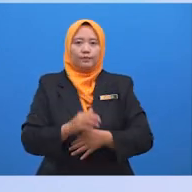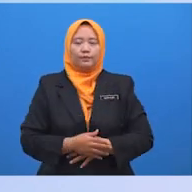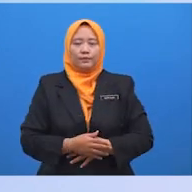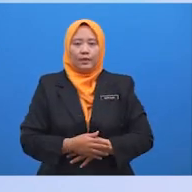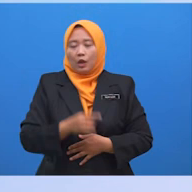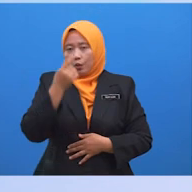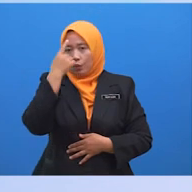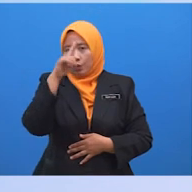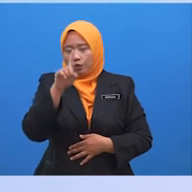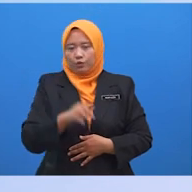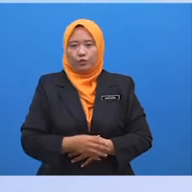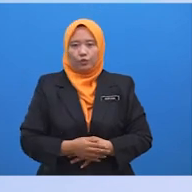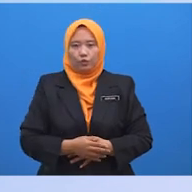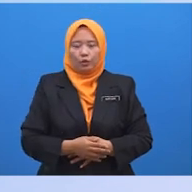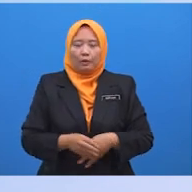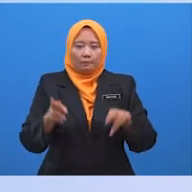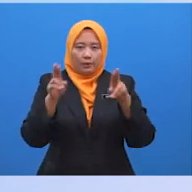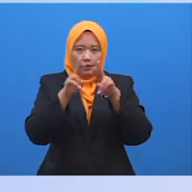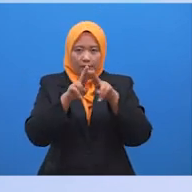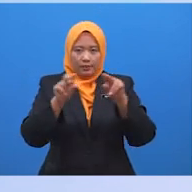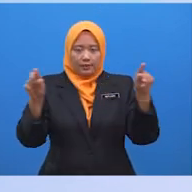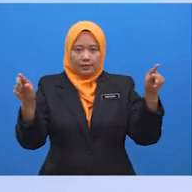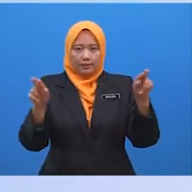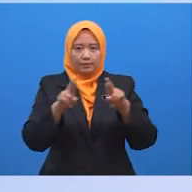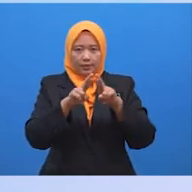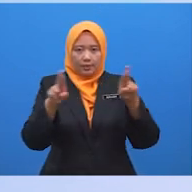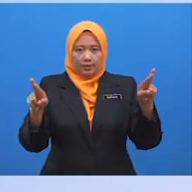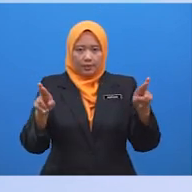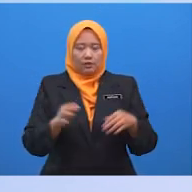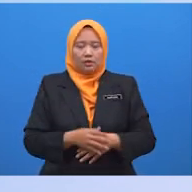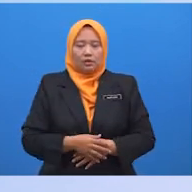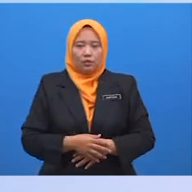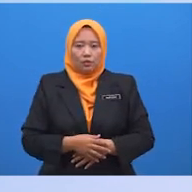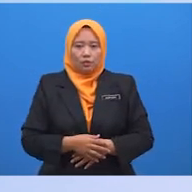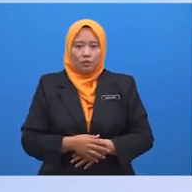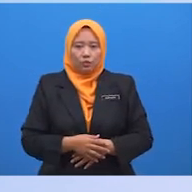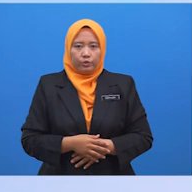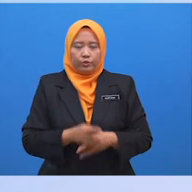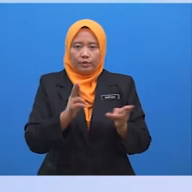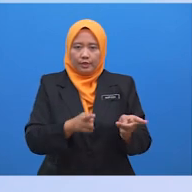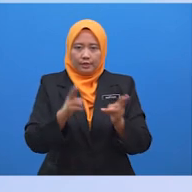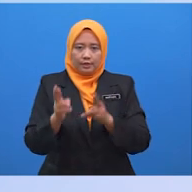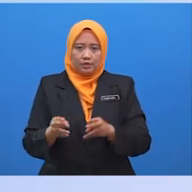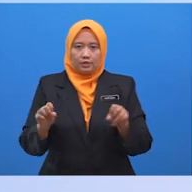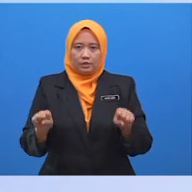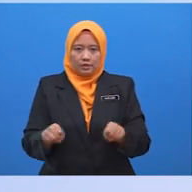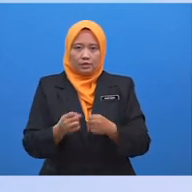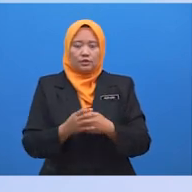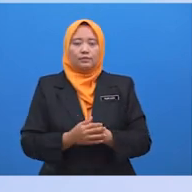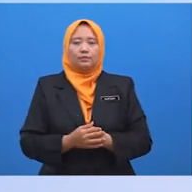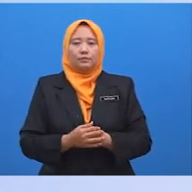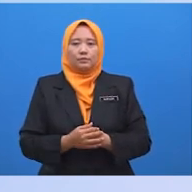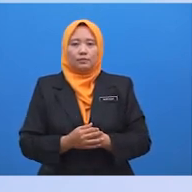Untuk peringkat merancang strategi, kita menggunakan rumus kecerunan garis